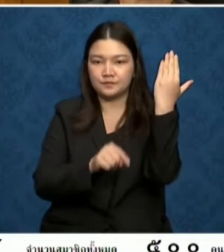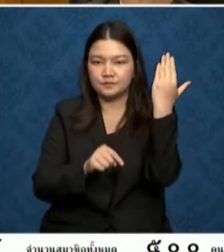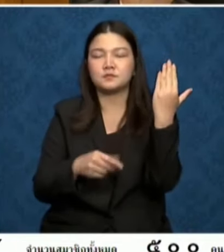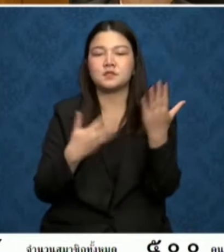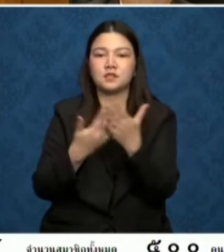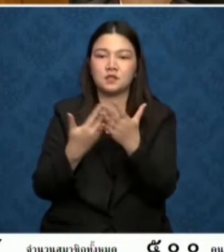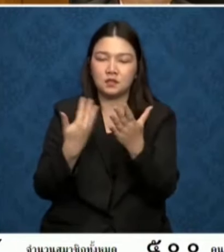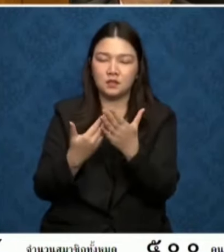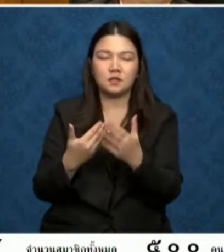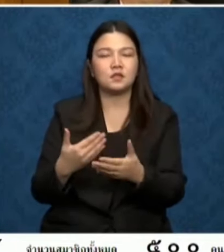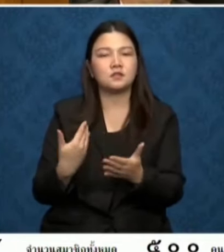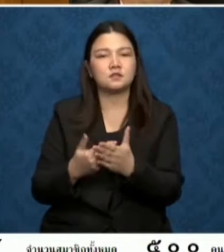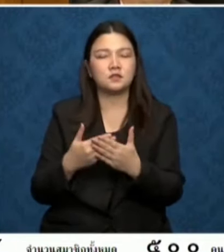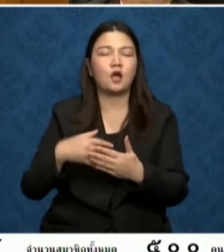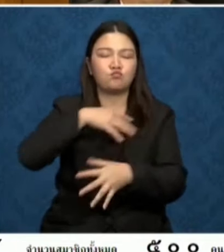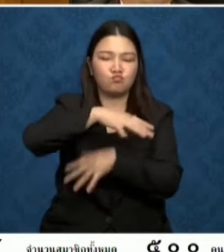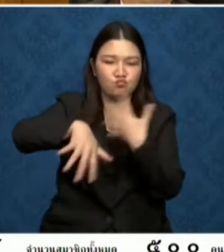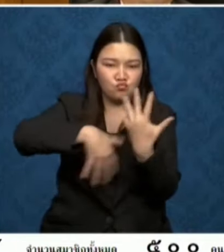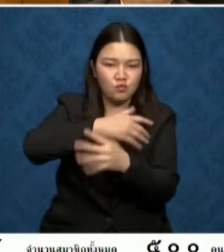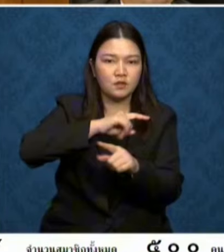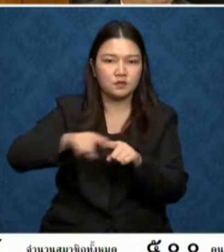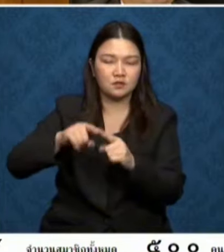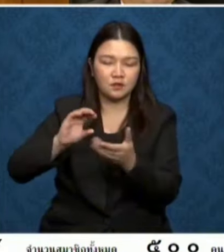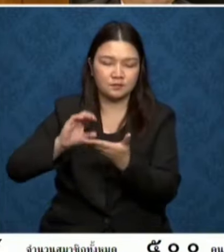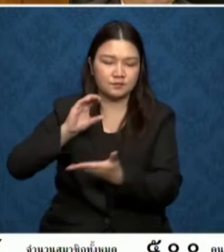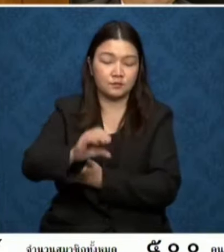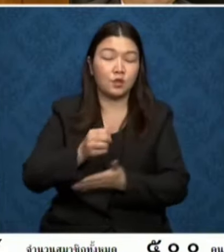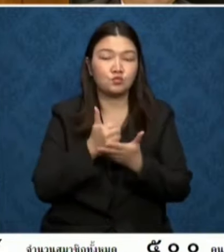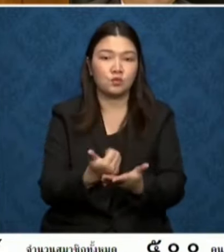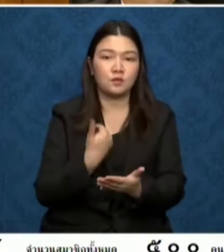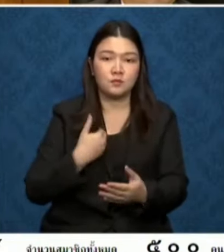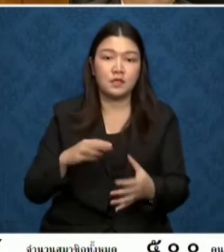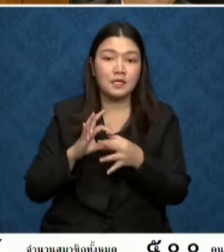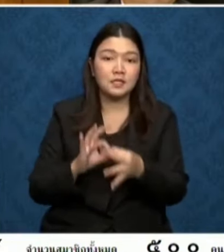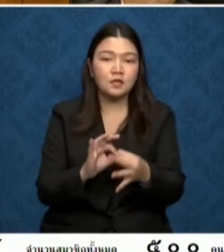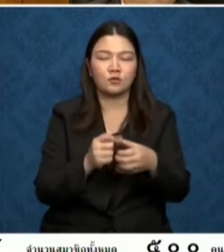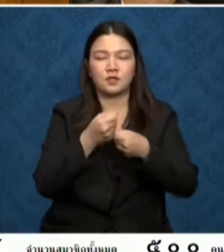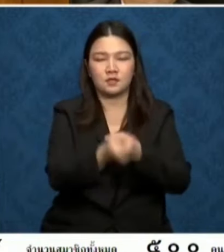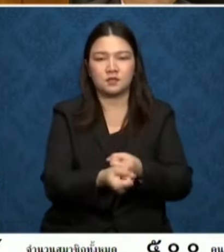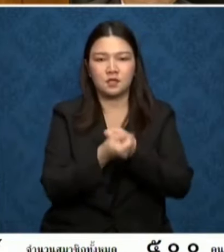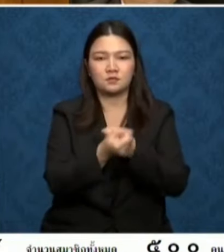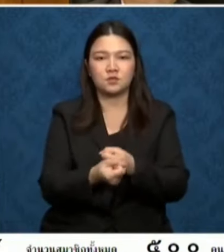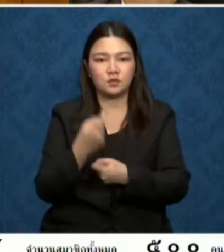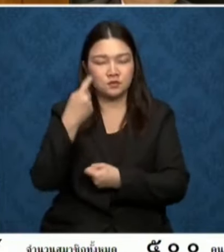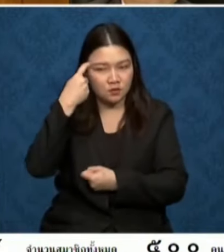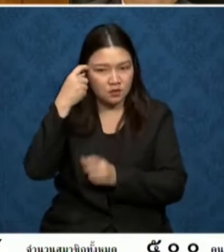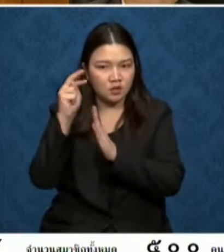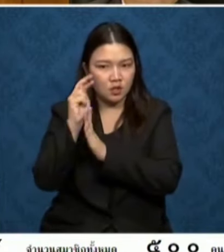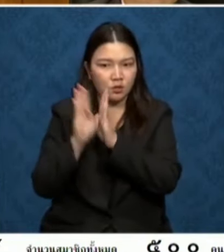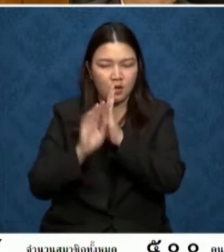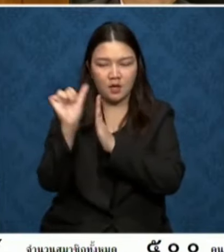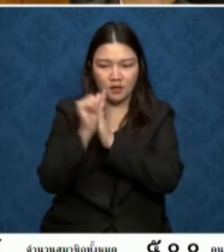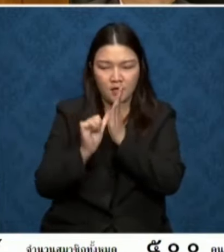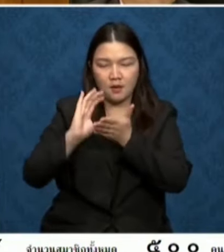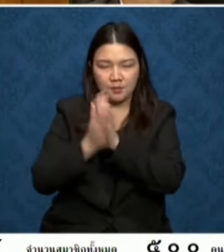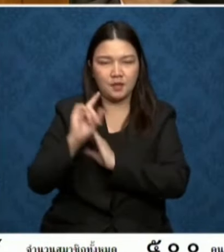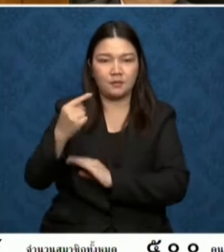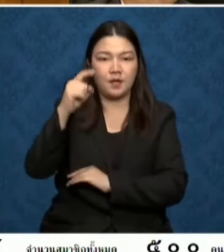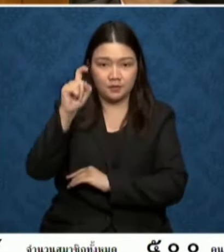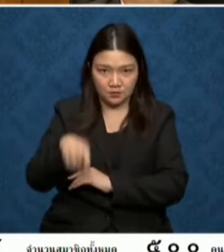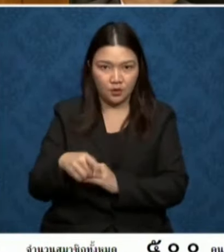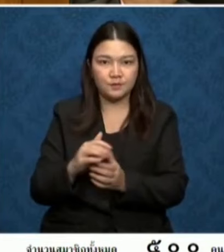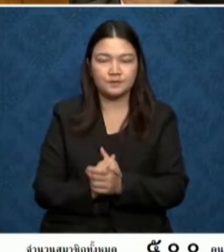าถูกสิ่งเหล่านี้มันมีความสำคัญต่อเกษตรกรมากกว่าก็ต้องมีการทบทวนนโยบายซึ่ง